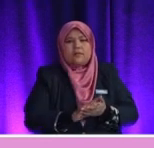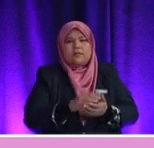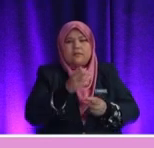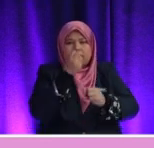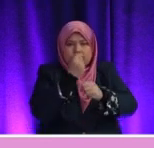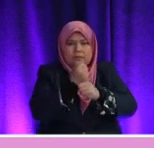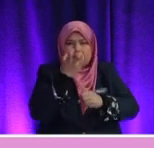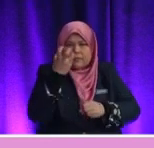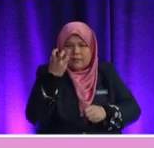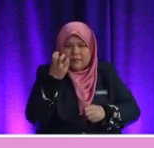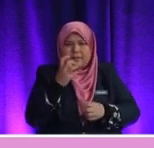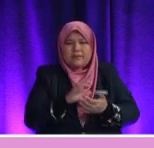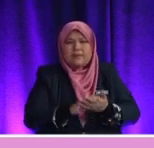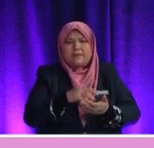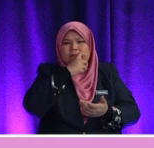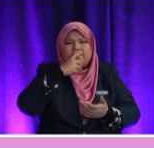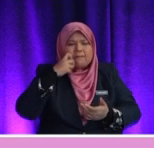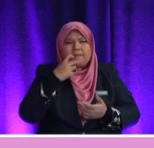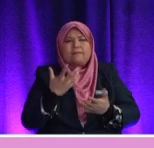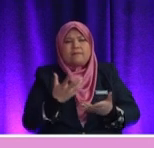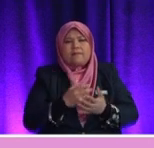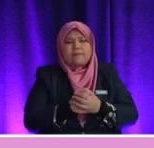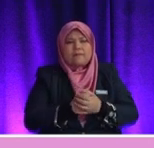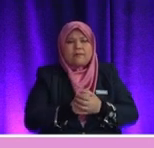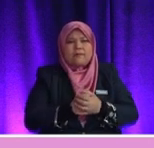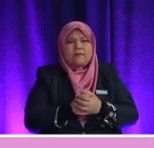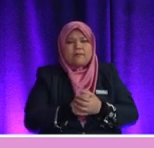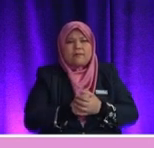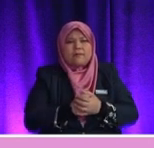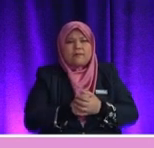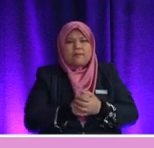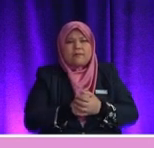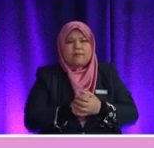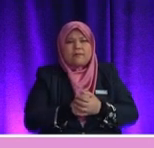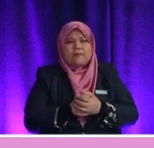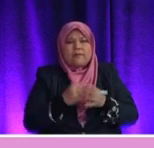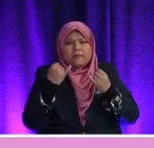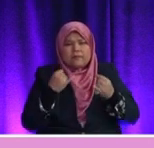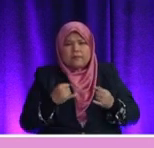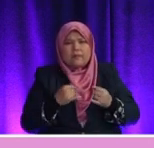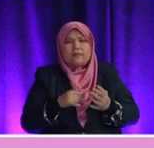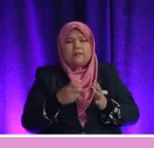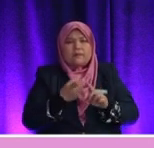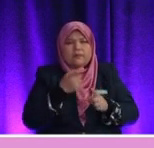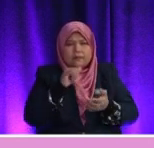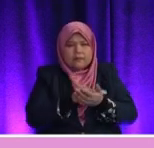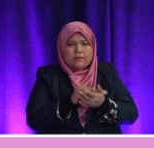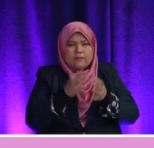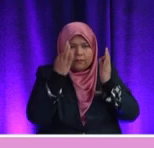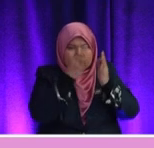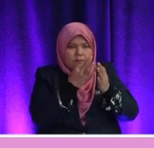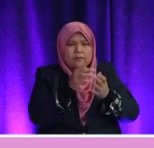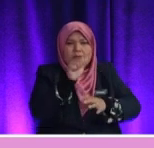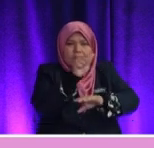dan juga jenis elektronik yang kita gunakan m dan daripada situ kita ada fokuskan juga